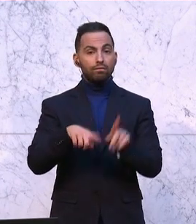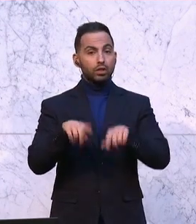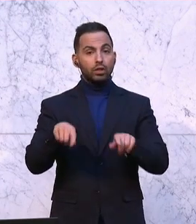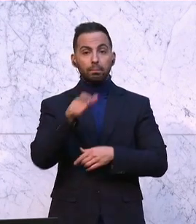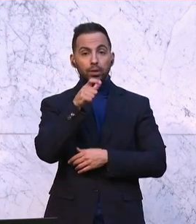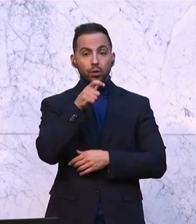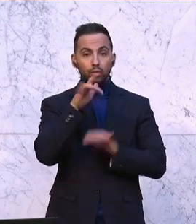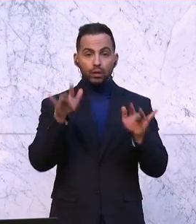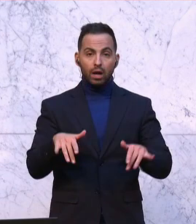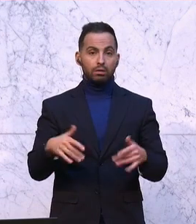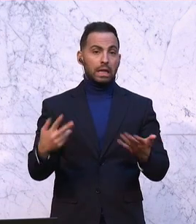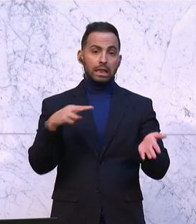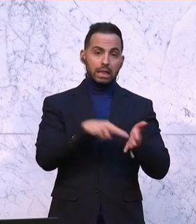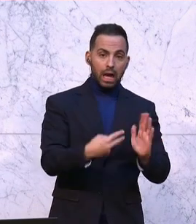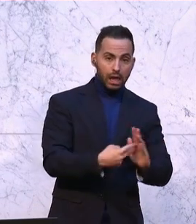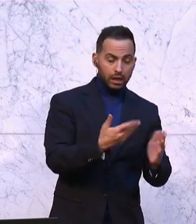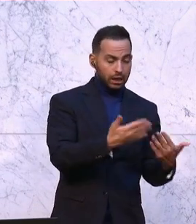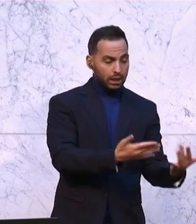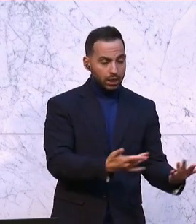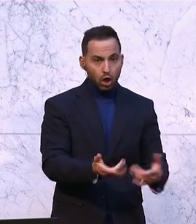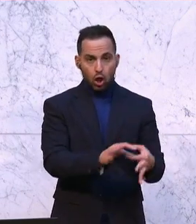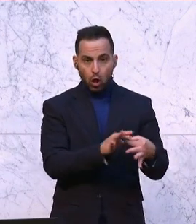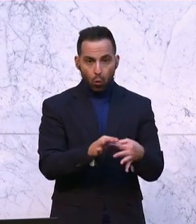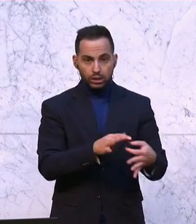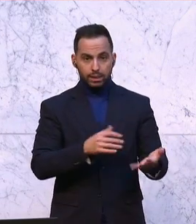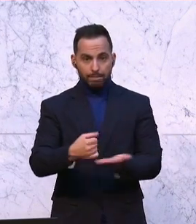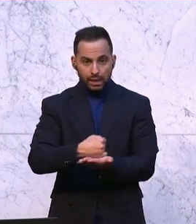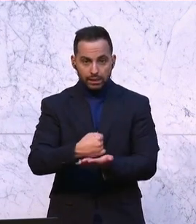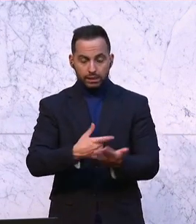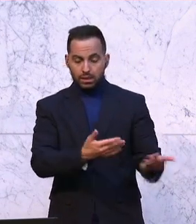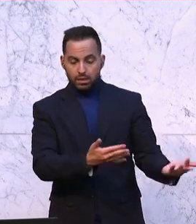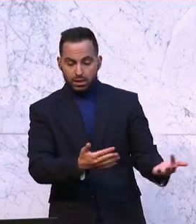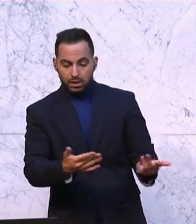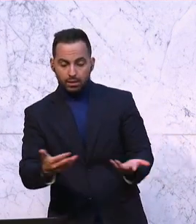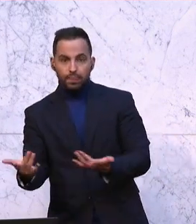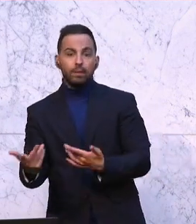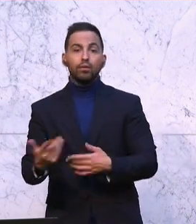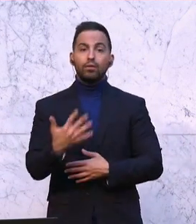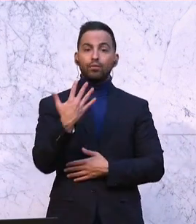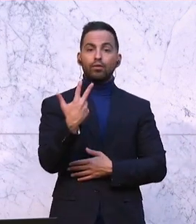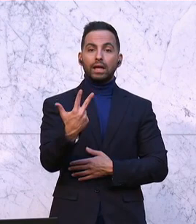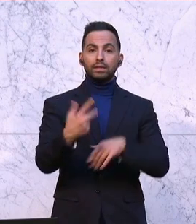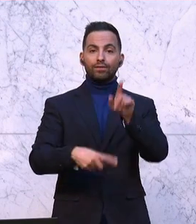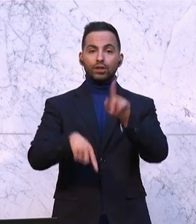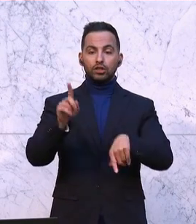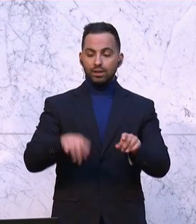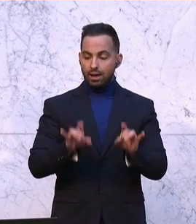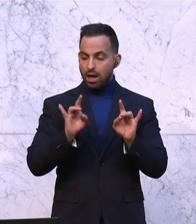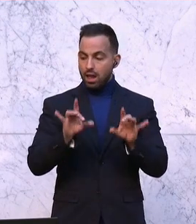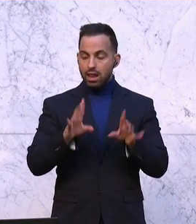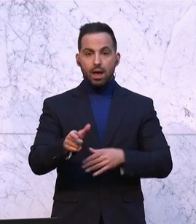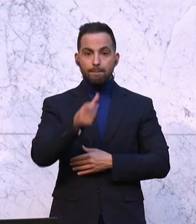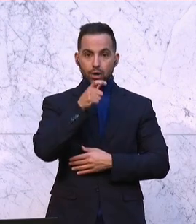Berufen, begonnen von der Technik über Logistik und Medizin. Und es gibt alleine 35 verschiedene Lehrberufe, die